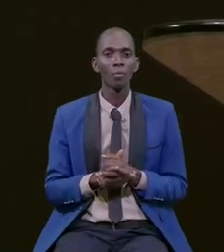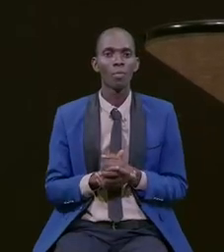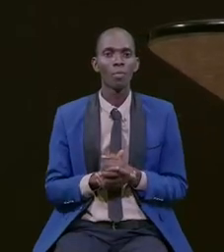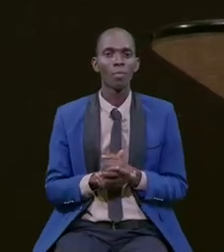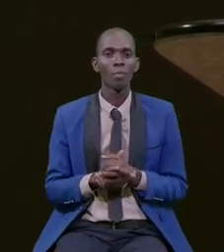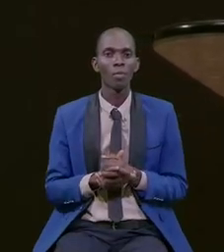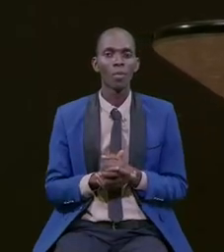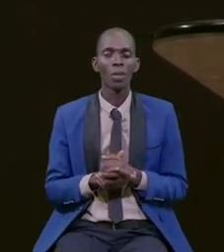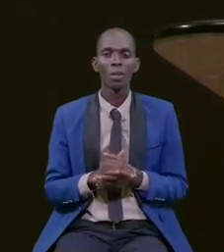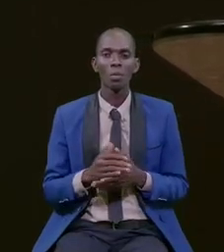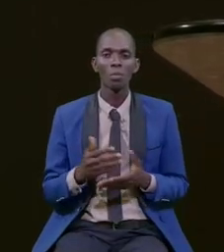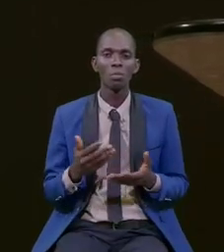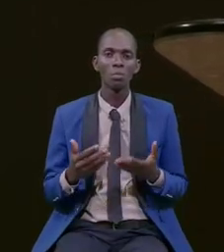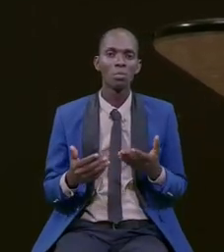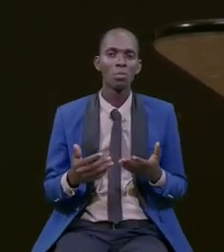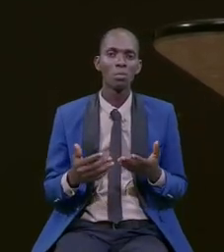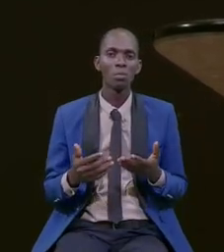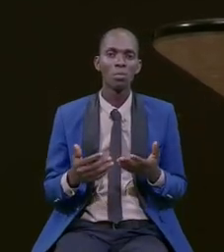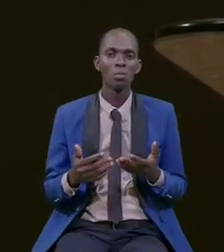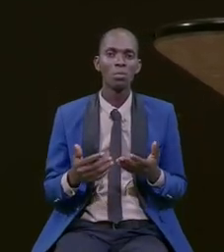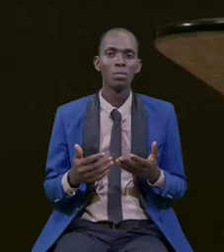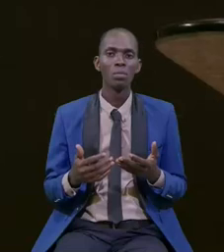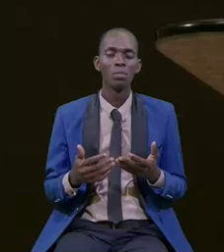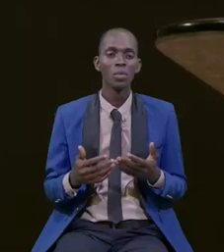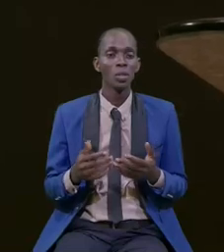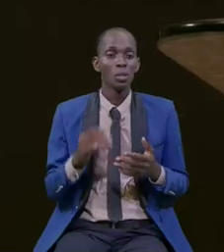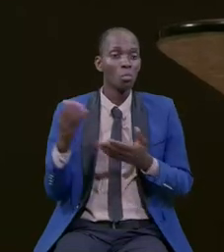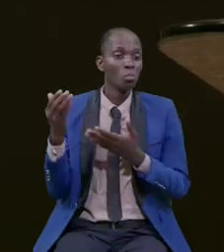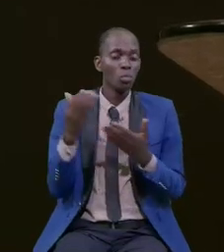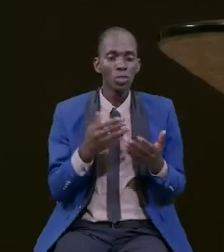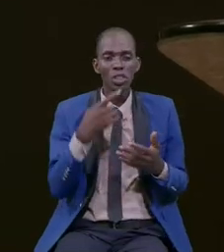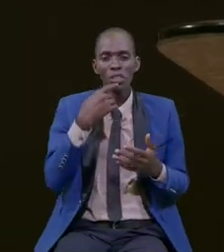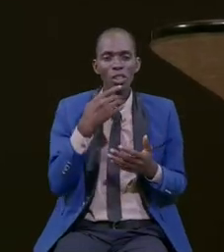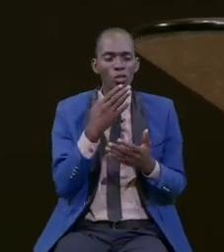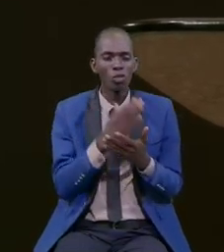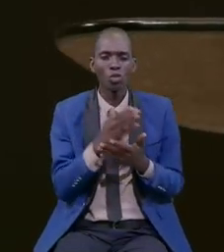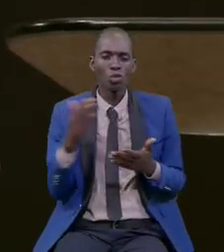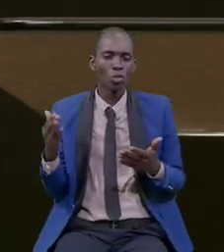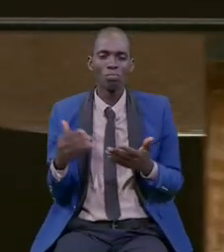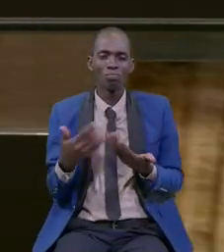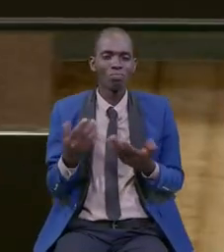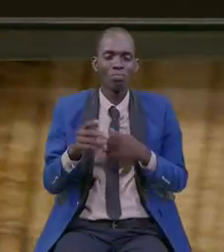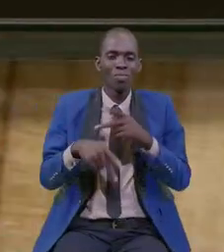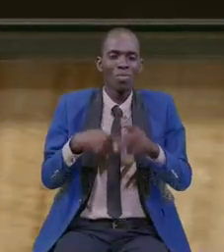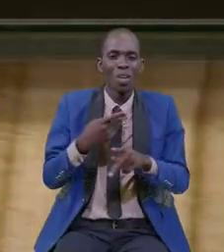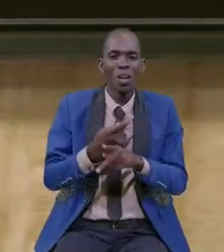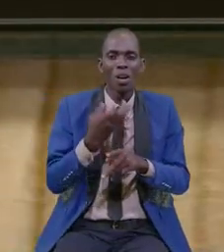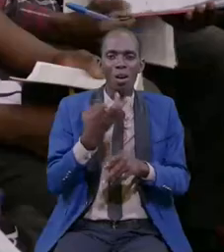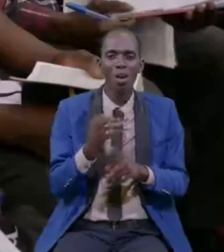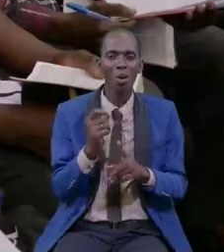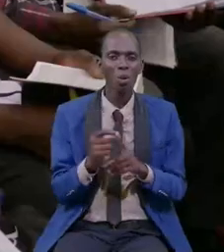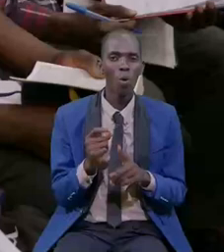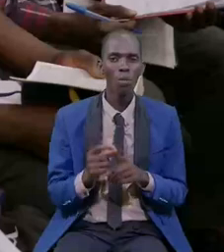menace une posture menaçante des propos menaçants ils ont des paroles